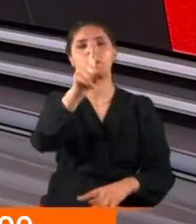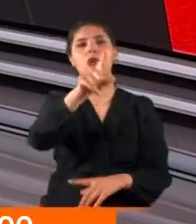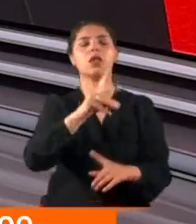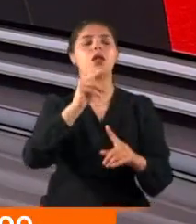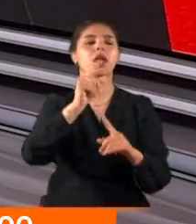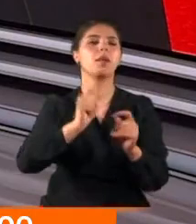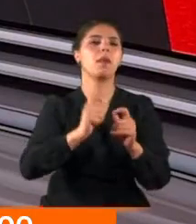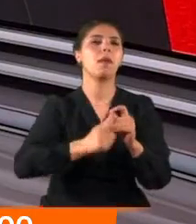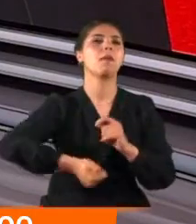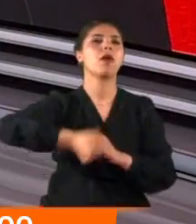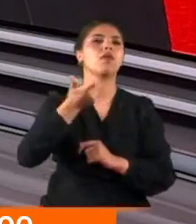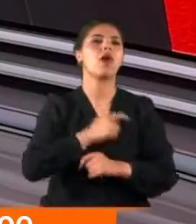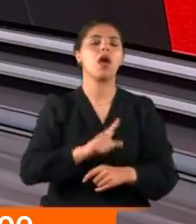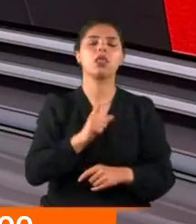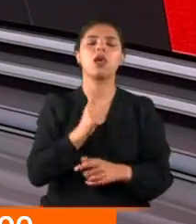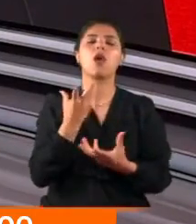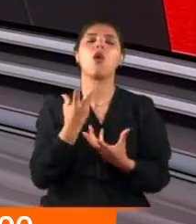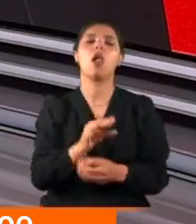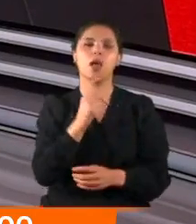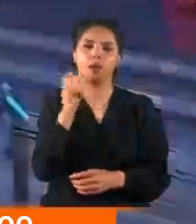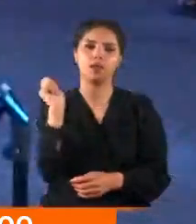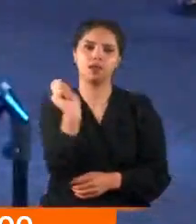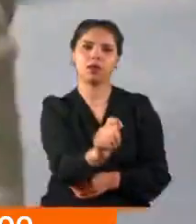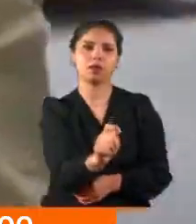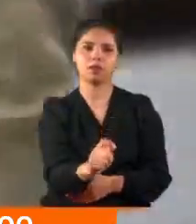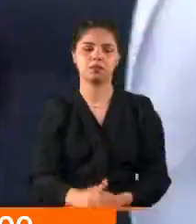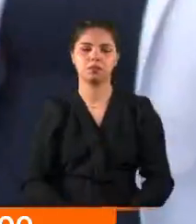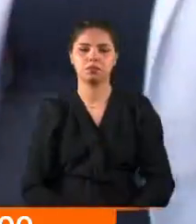aday olamazdı diyor.